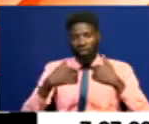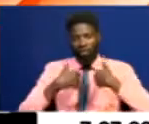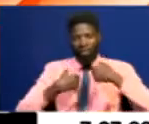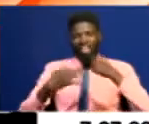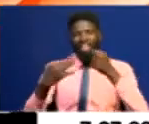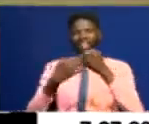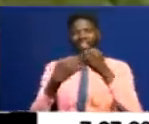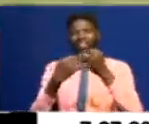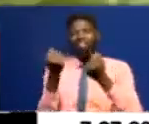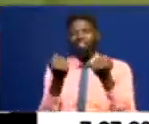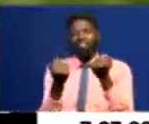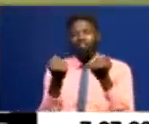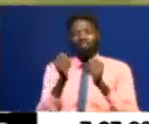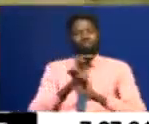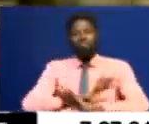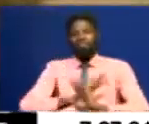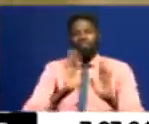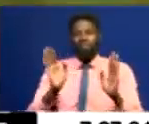pekee.